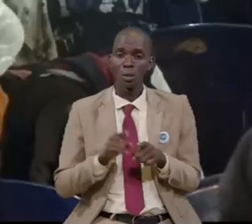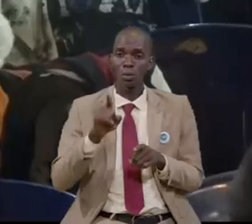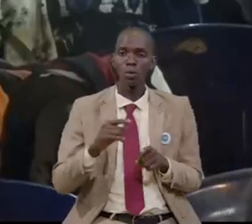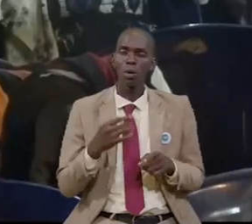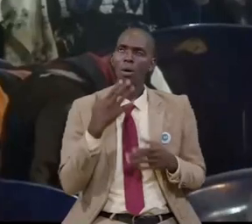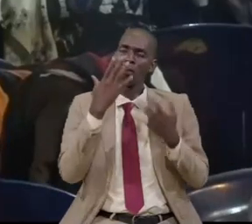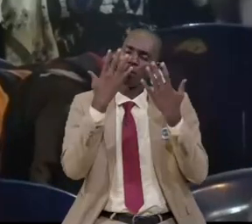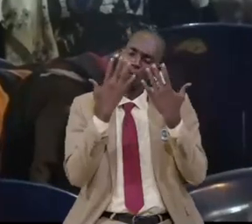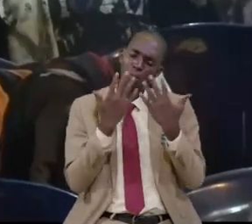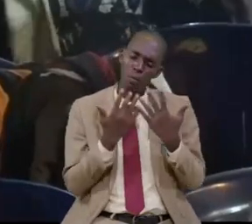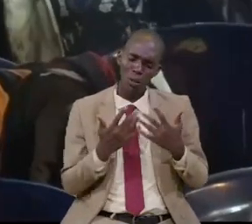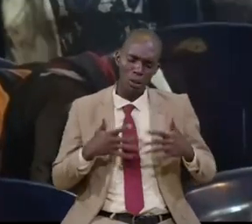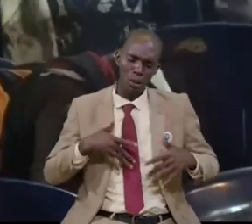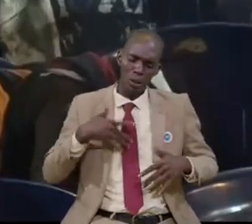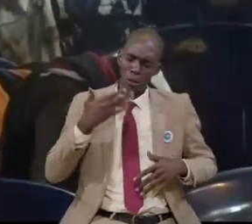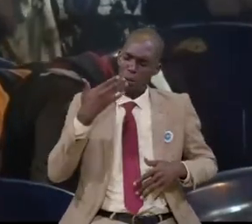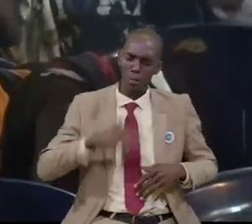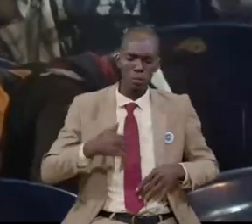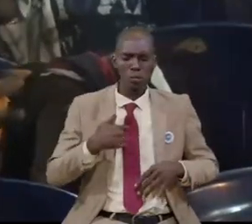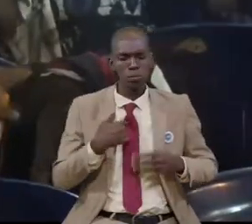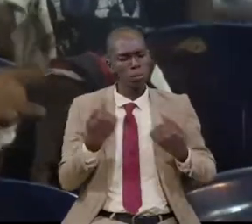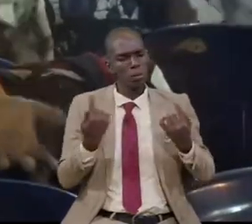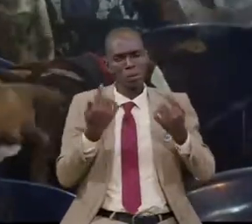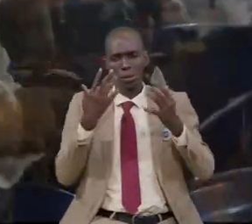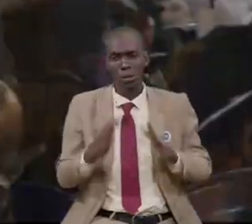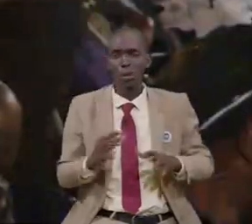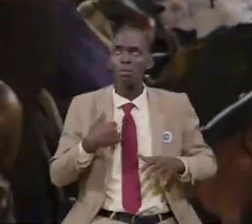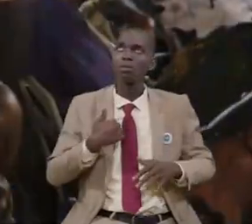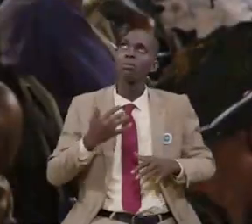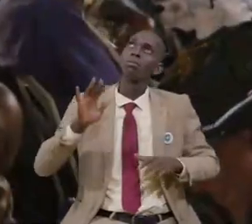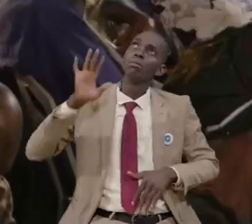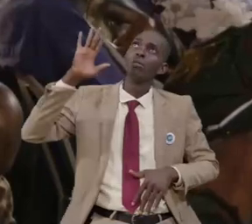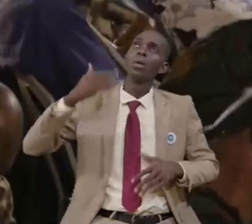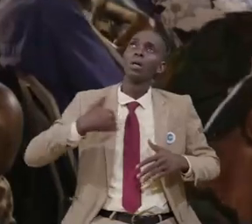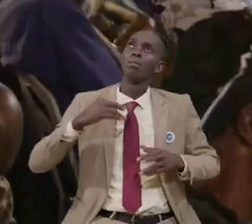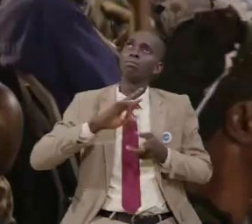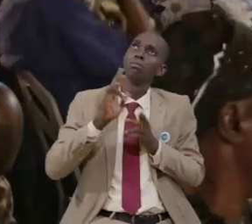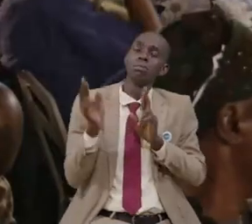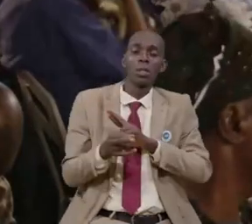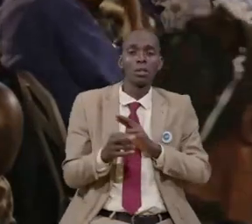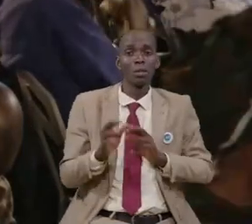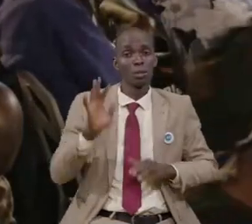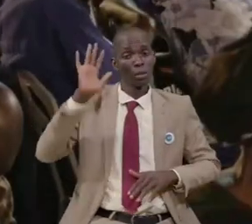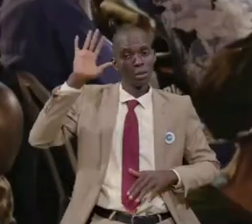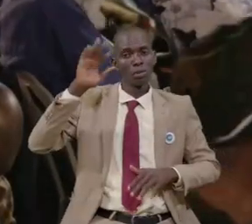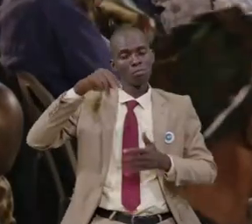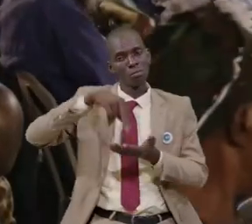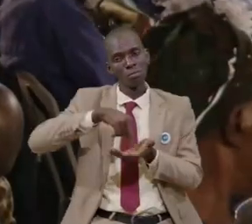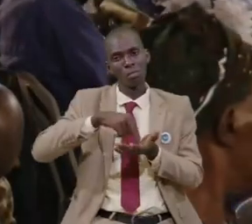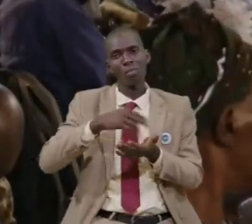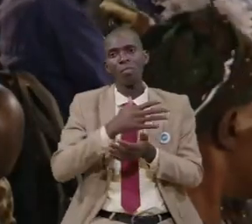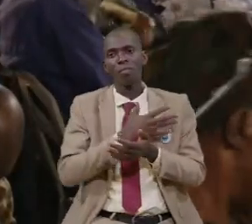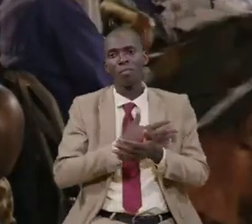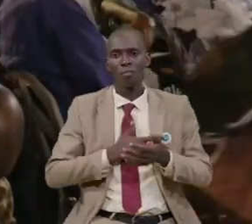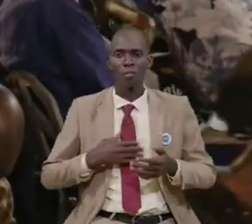êtes debout, parlez au Seigneur. Confessez devant le Seigneur. Dites, Seigneur, je venais,